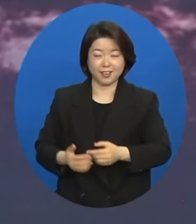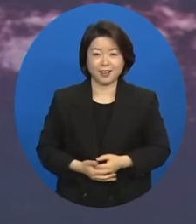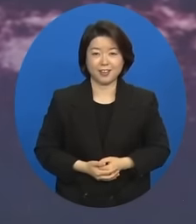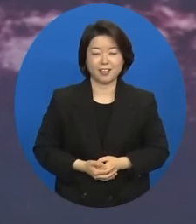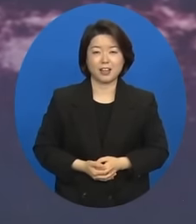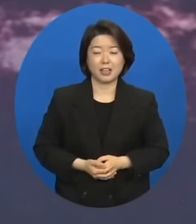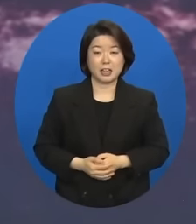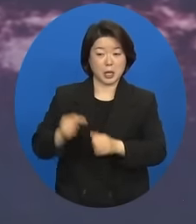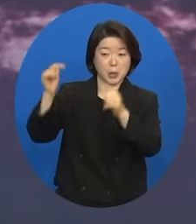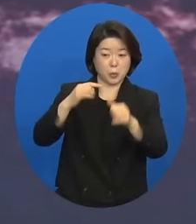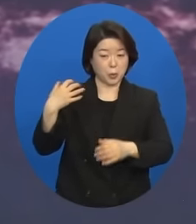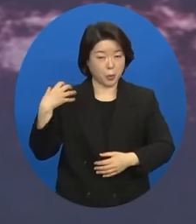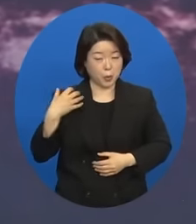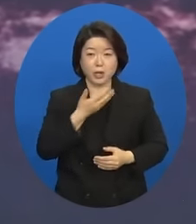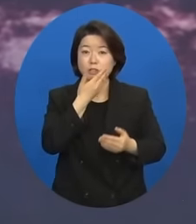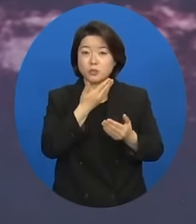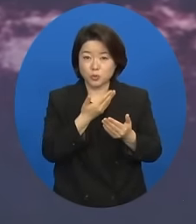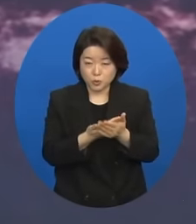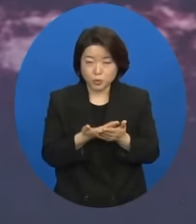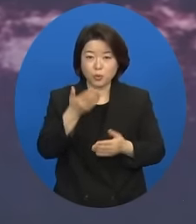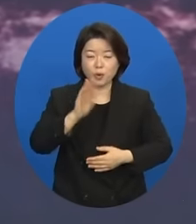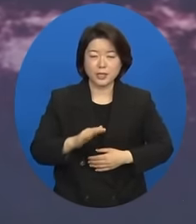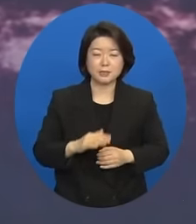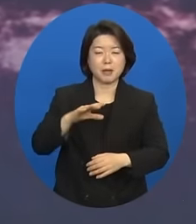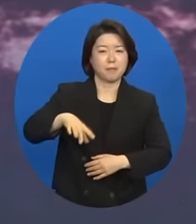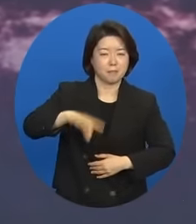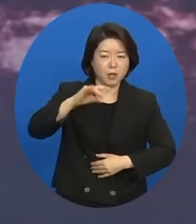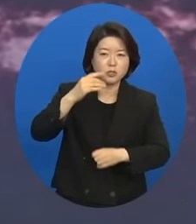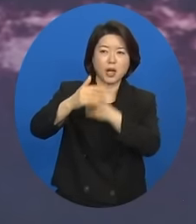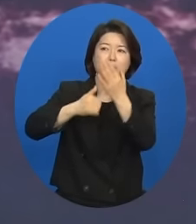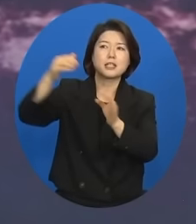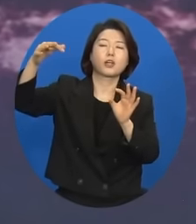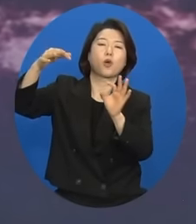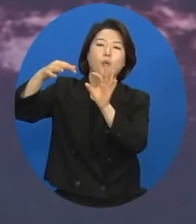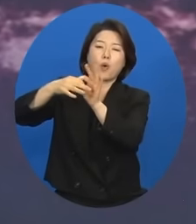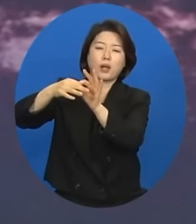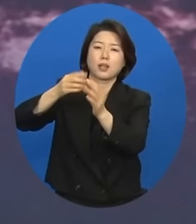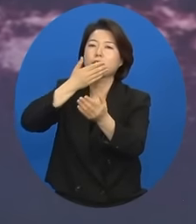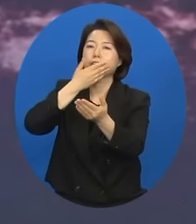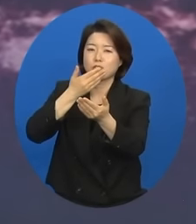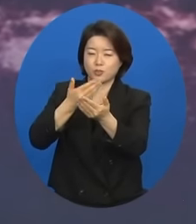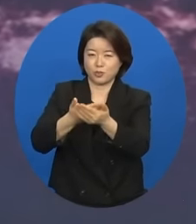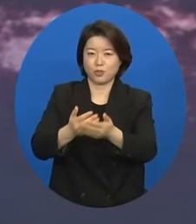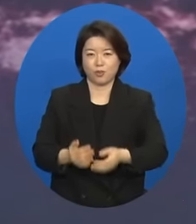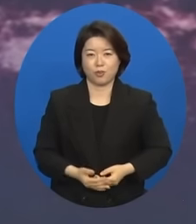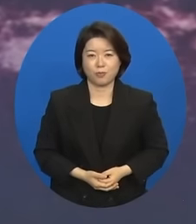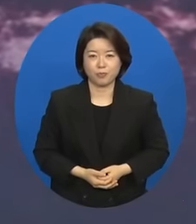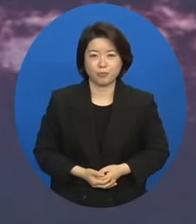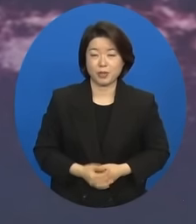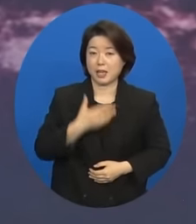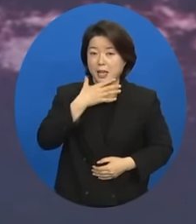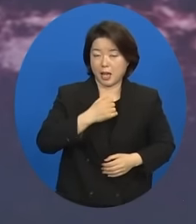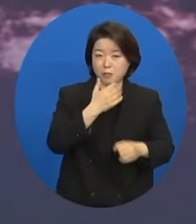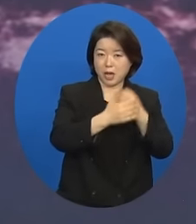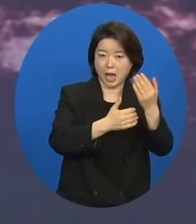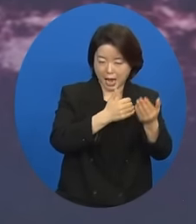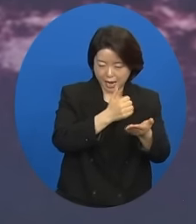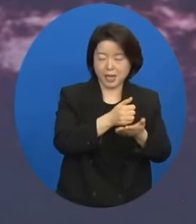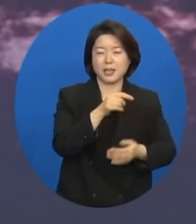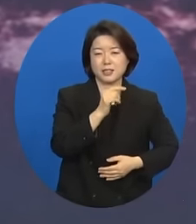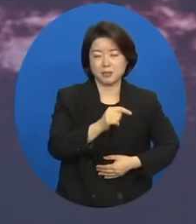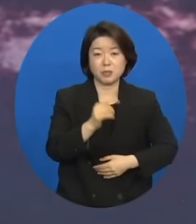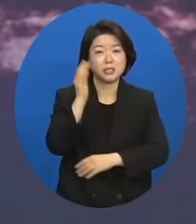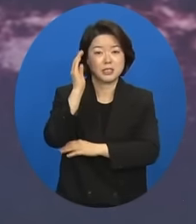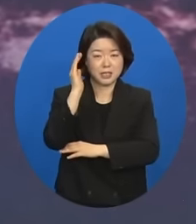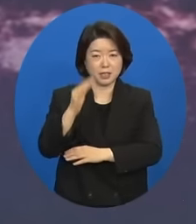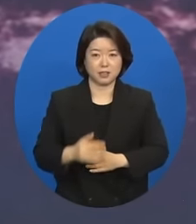마십시오 중하지만 먼저 관계죠 그래서 아브라함 이삭의 하나님을 얘기하는 거예요 사실 엘샤다이